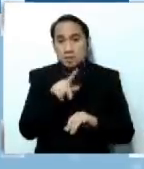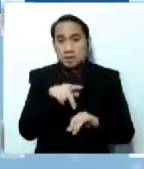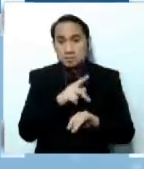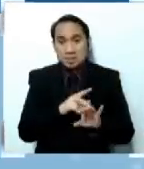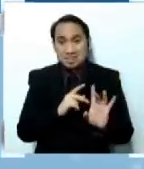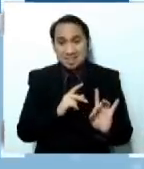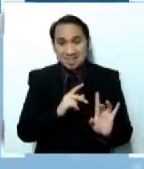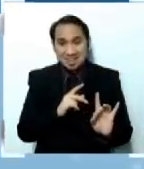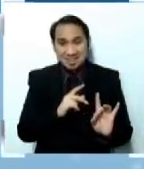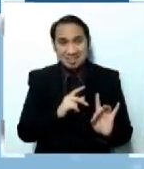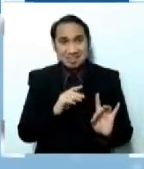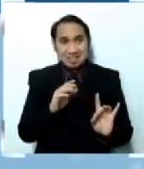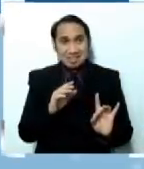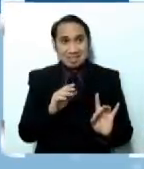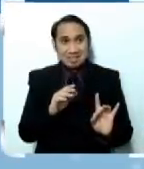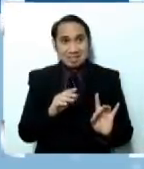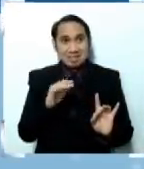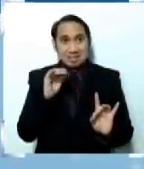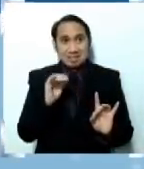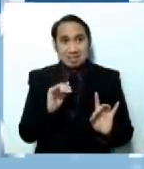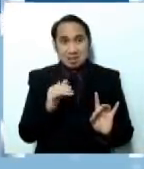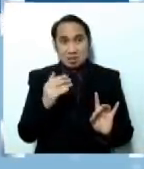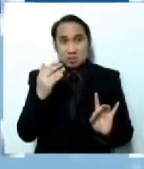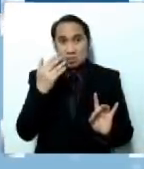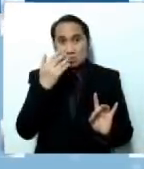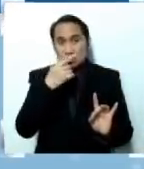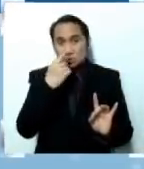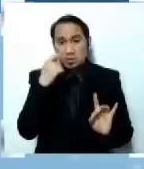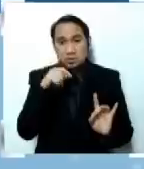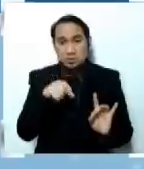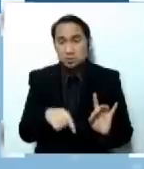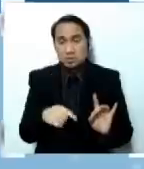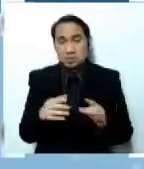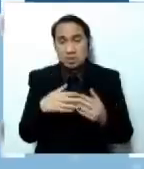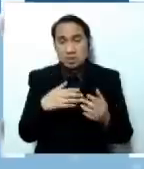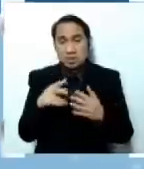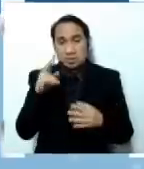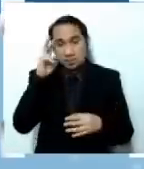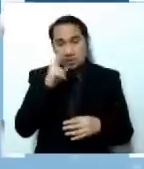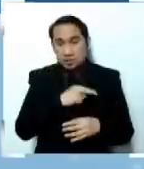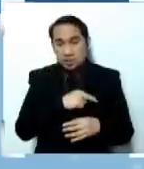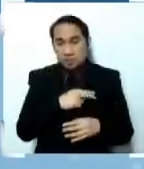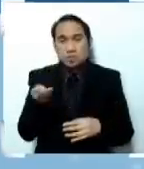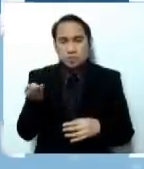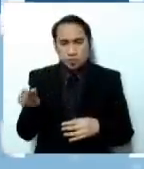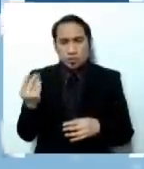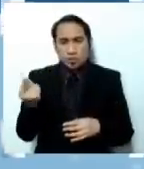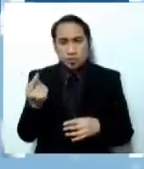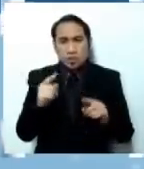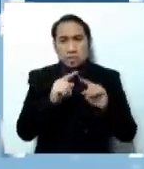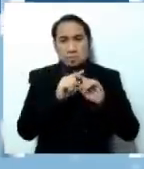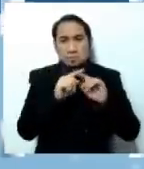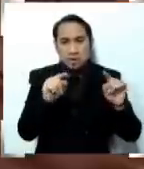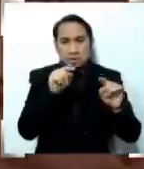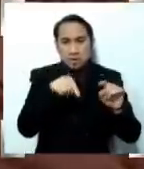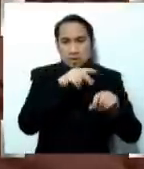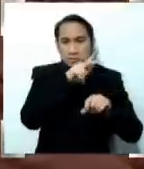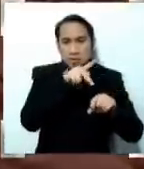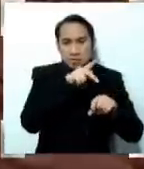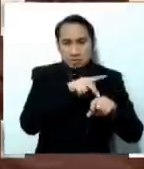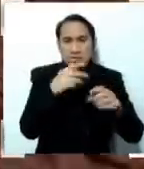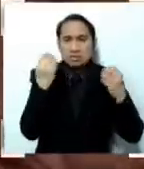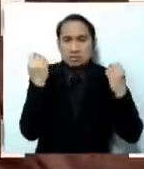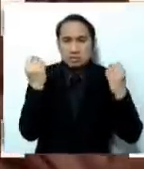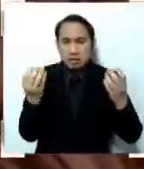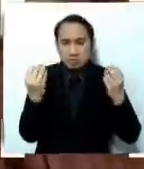sa Vietnam, bagamat wala pang 1,000 ang active cases doon, di gaya sa Pilipinas na may mahigit 53,000. Bumibilis